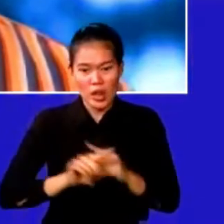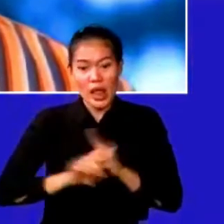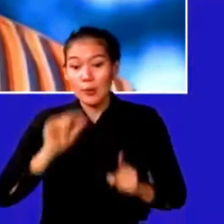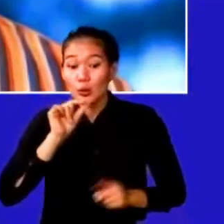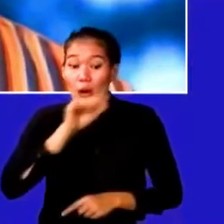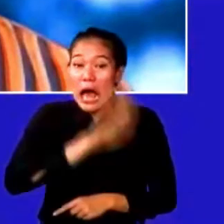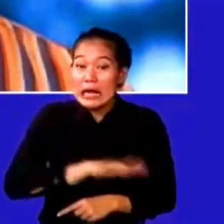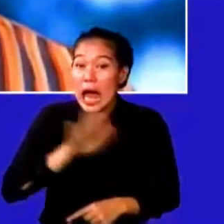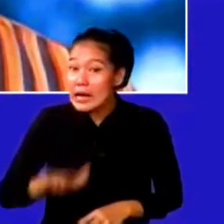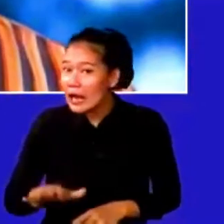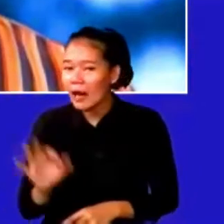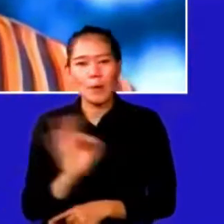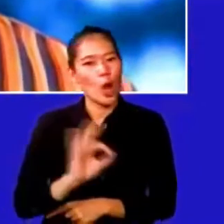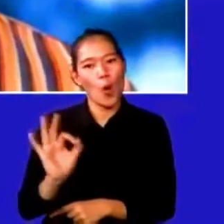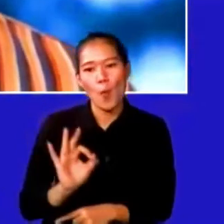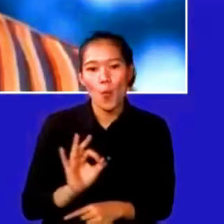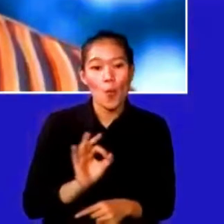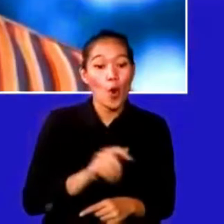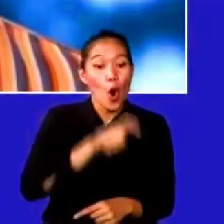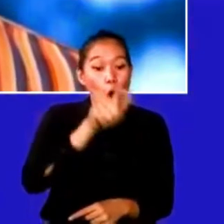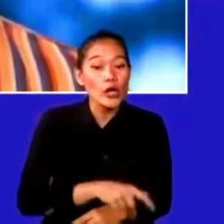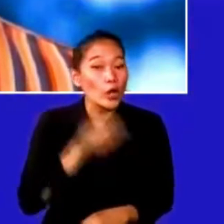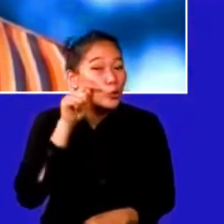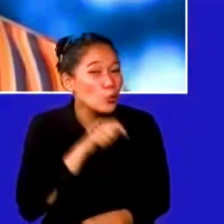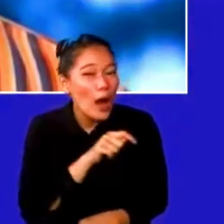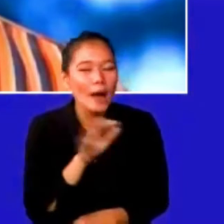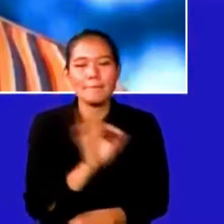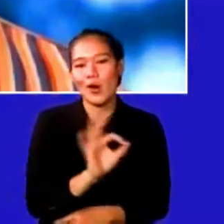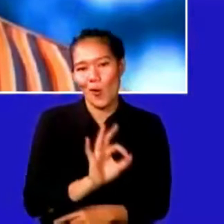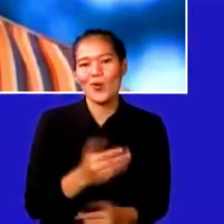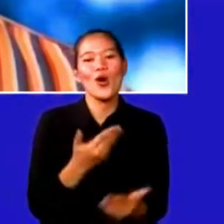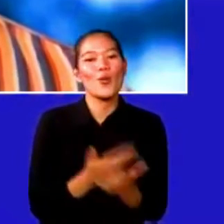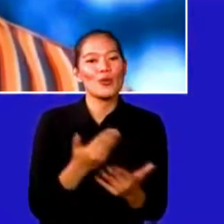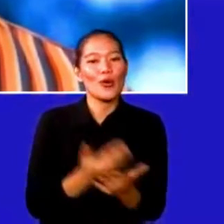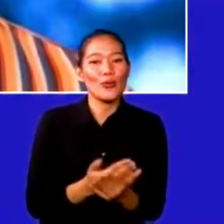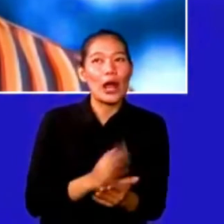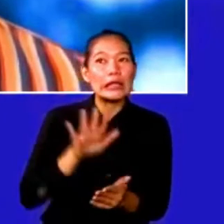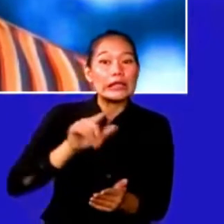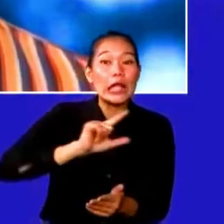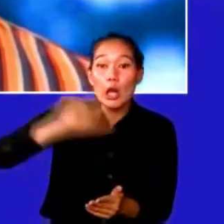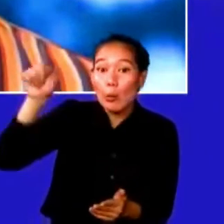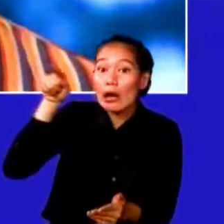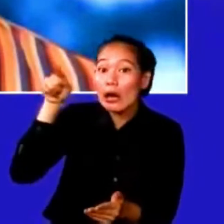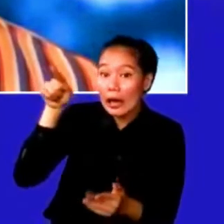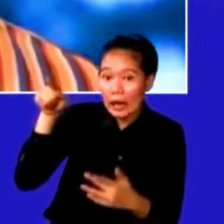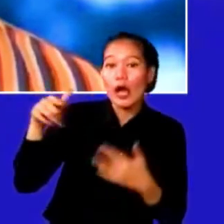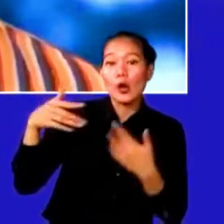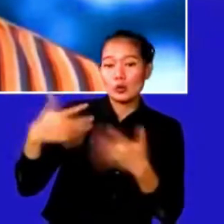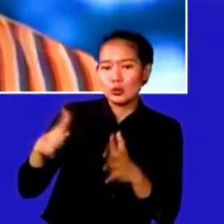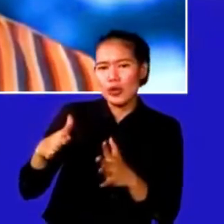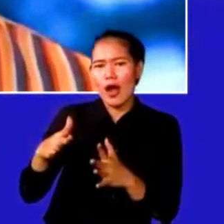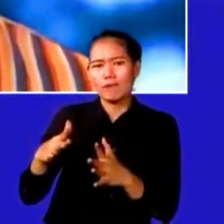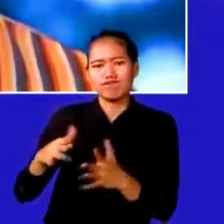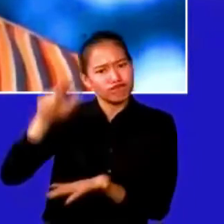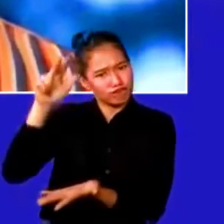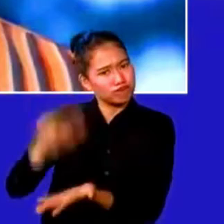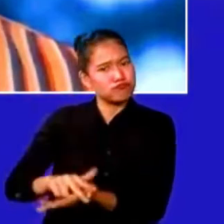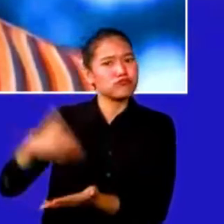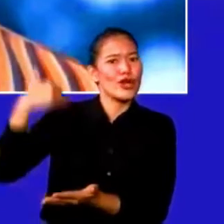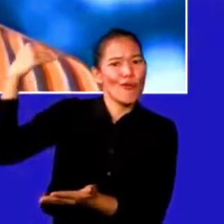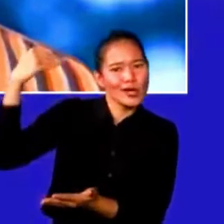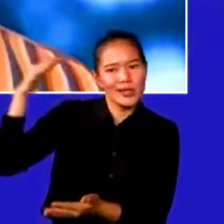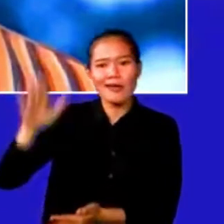vaksinnya untuk lansia belum ada mudah-mudahan nanti yang dari luarnya memang sudah kompeten untuk orang dewasa lansia